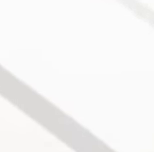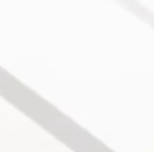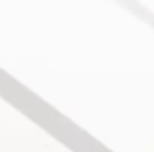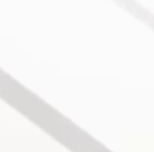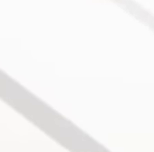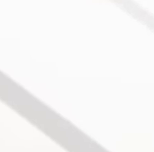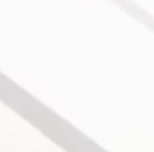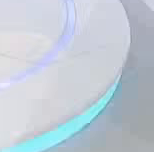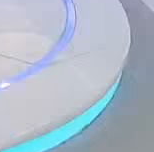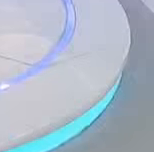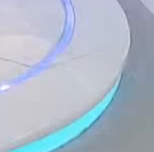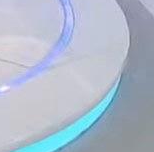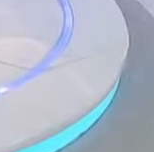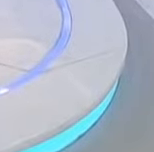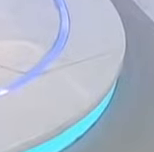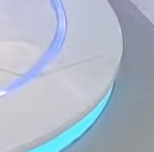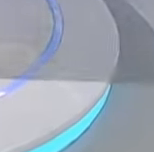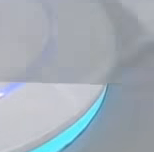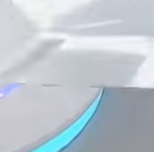happenings.